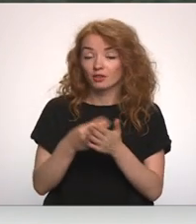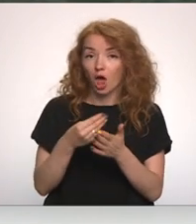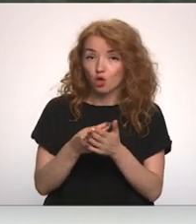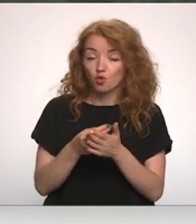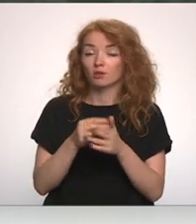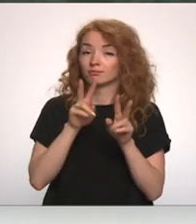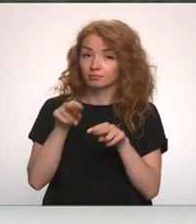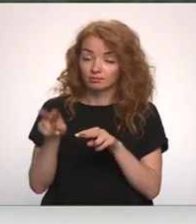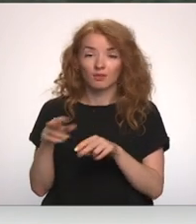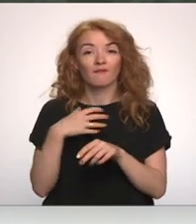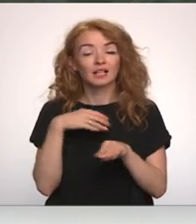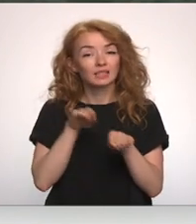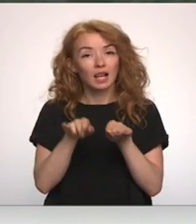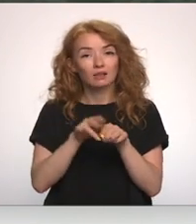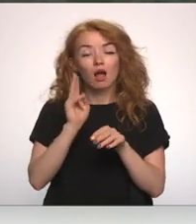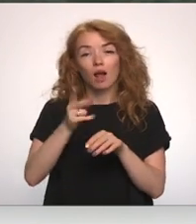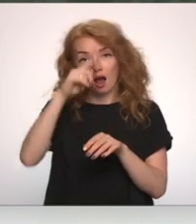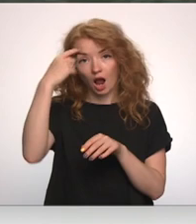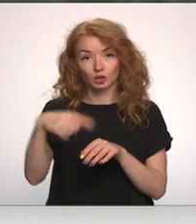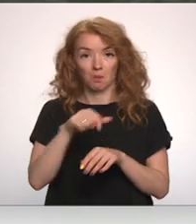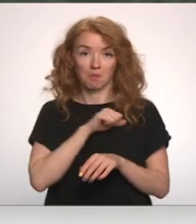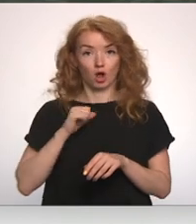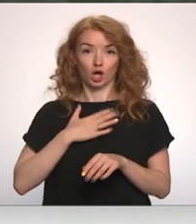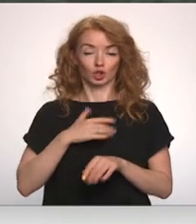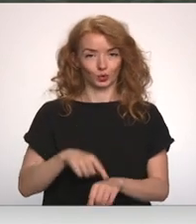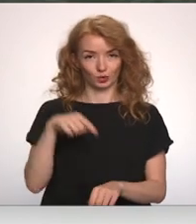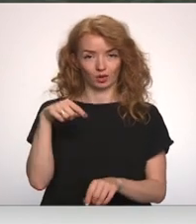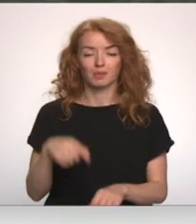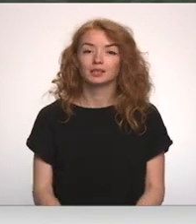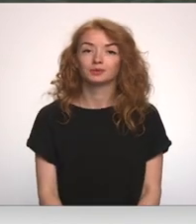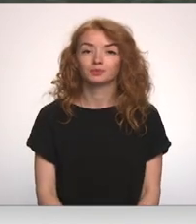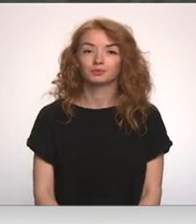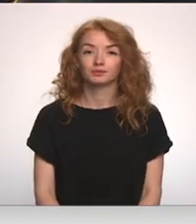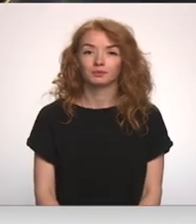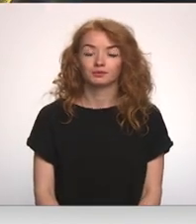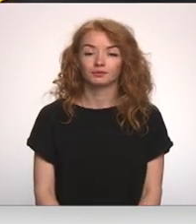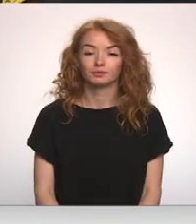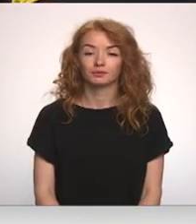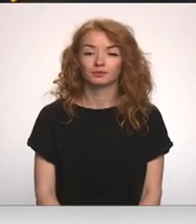to salīdzināt ar to, kā karstumā jūtamies mēs paši. Par to Dāvids Fredenfelds.